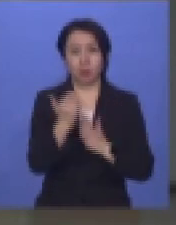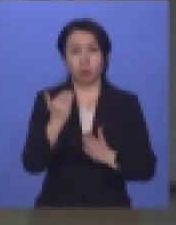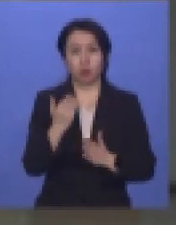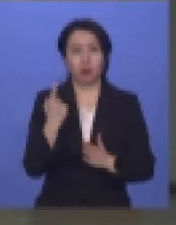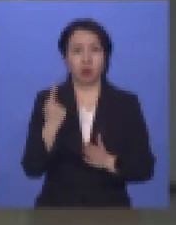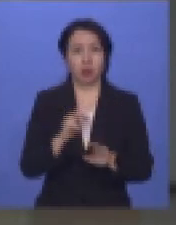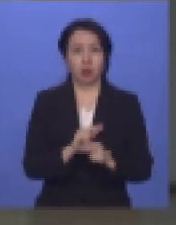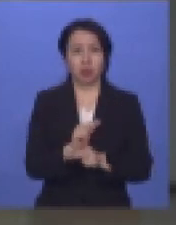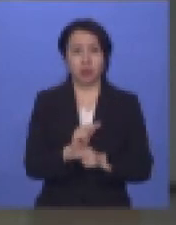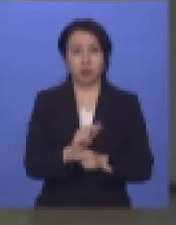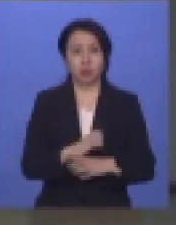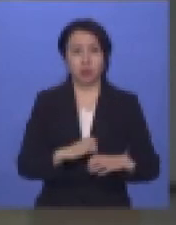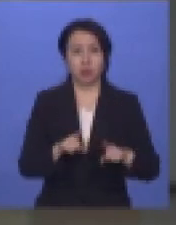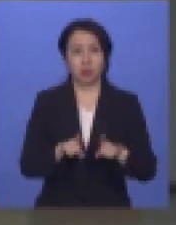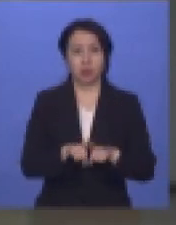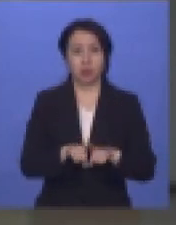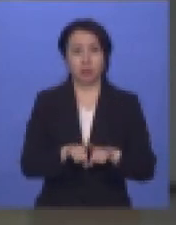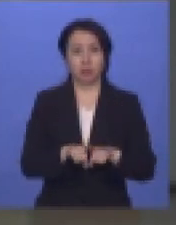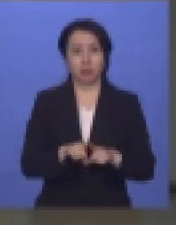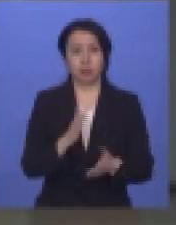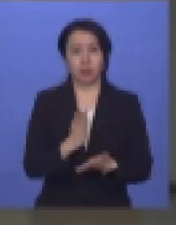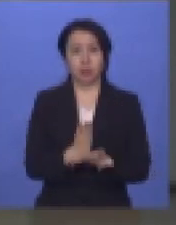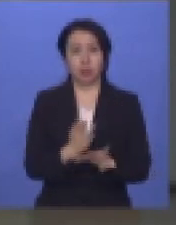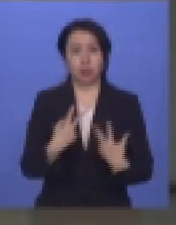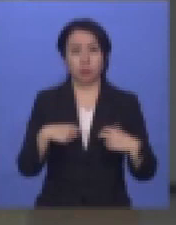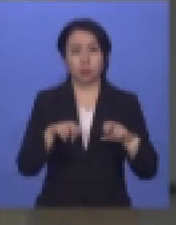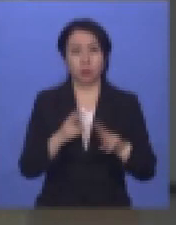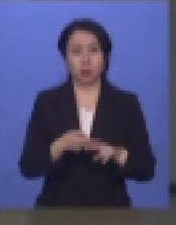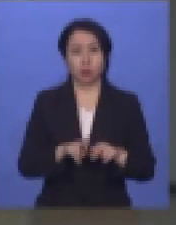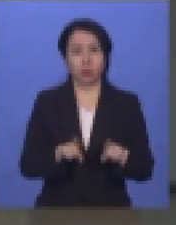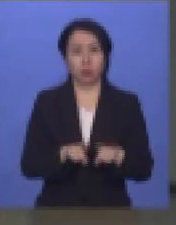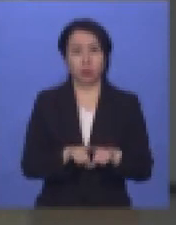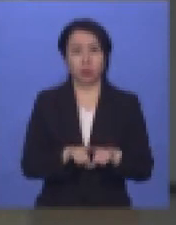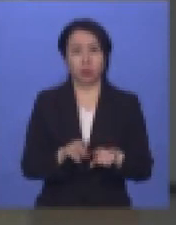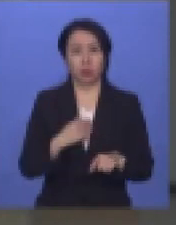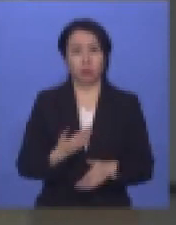класса. Ну и также есть специалисты, которые так же, как я,